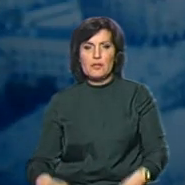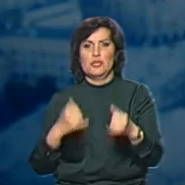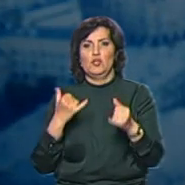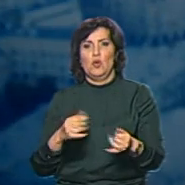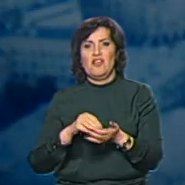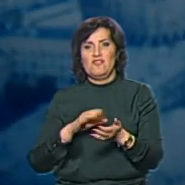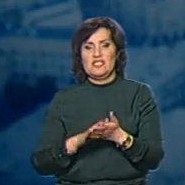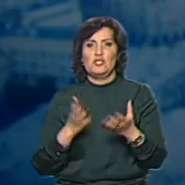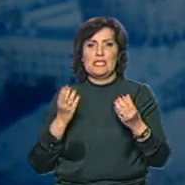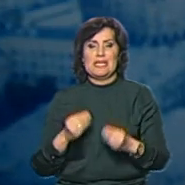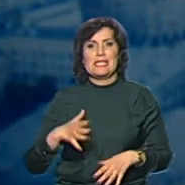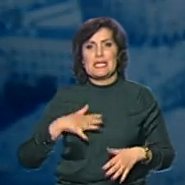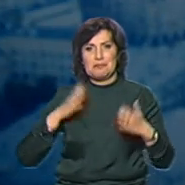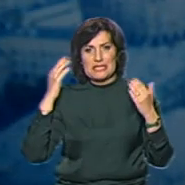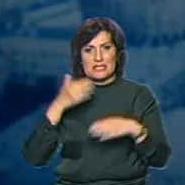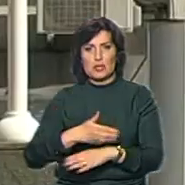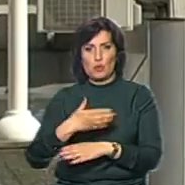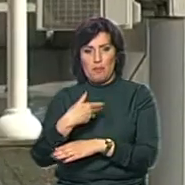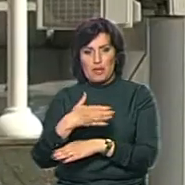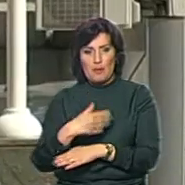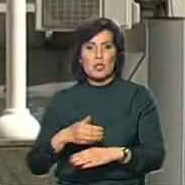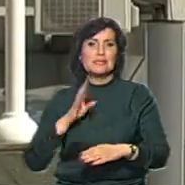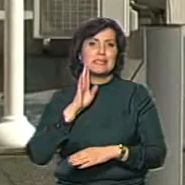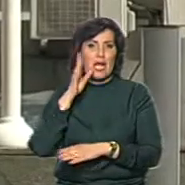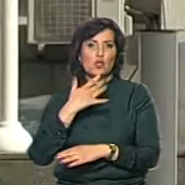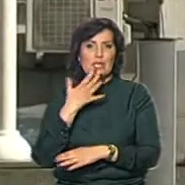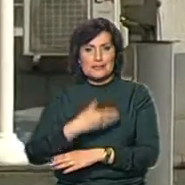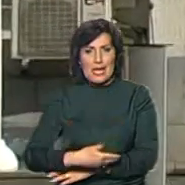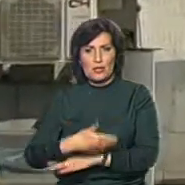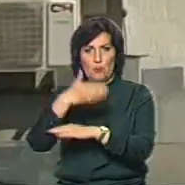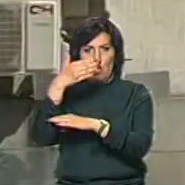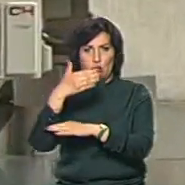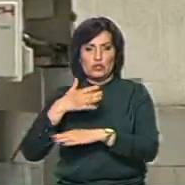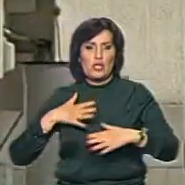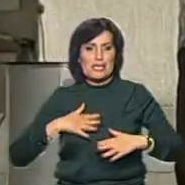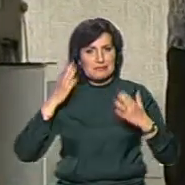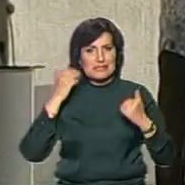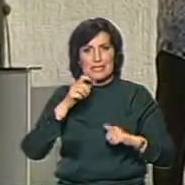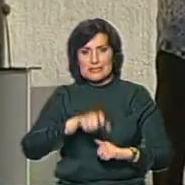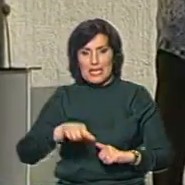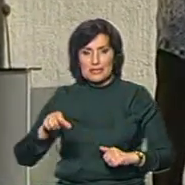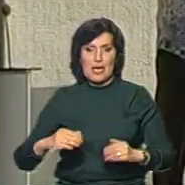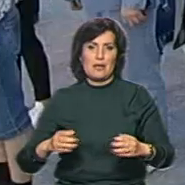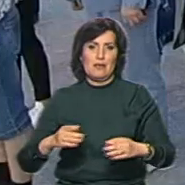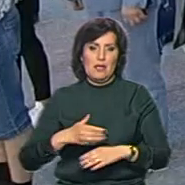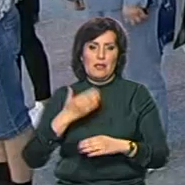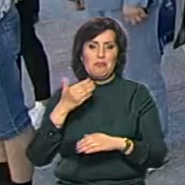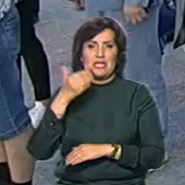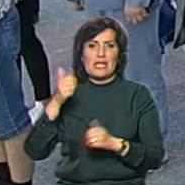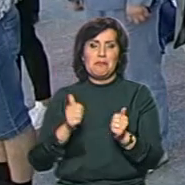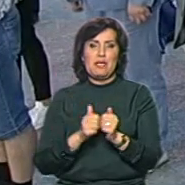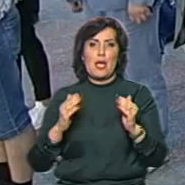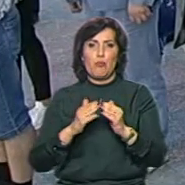Сьогодні відзначають День кримсько-татарського прапора. Зранку національне полотнище кримських татар підняли біля будівлі Міністерства закордонних справ.